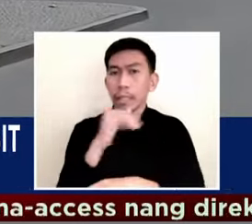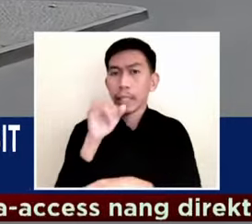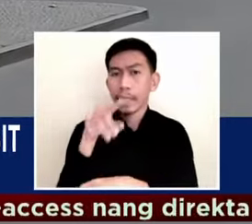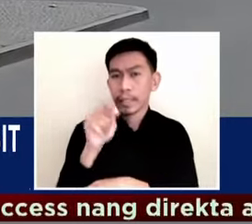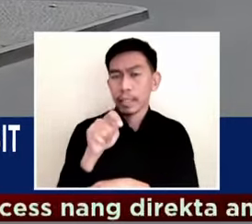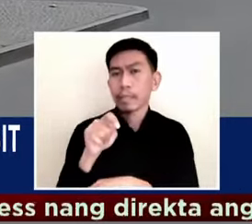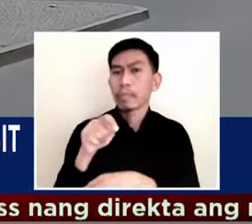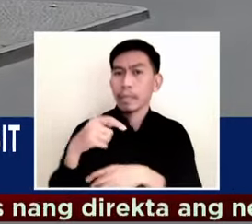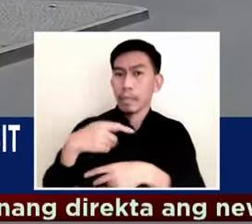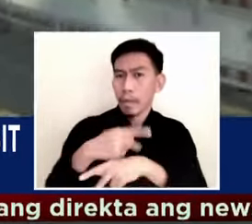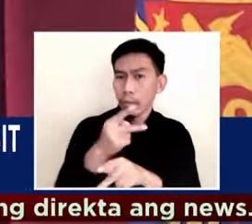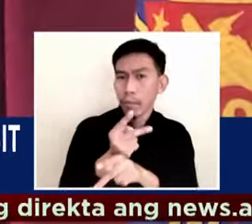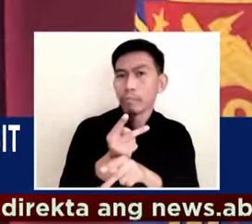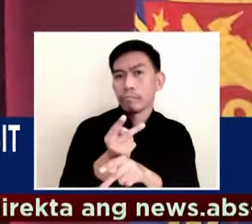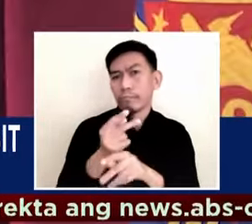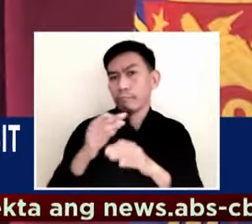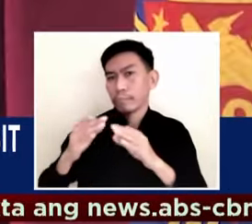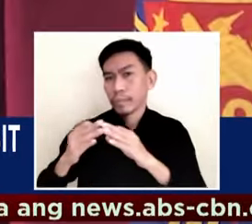pa.